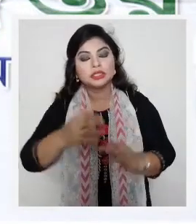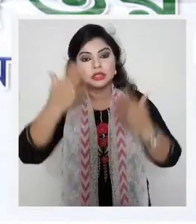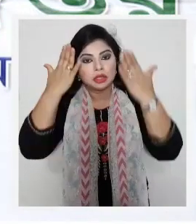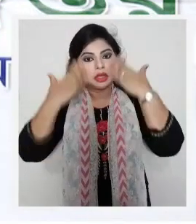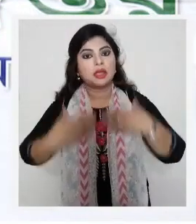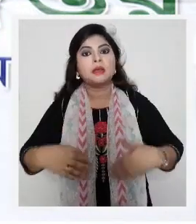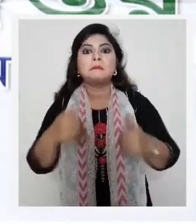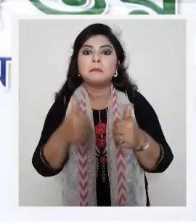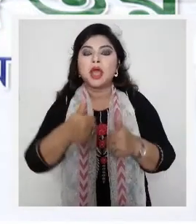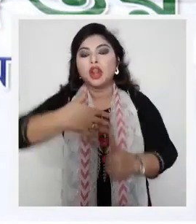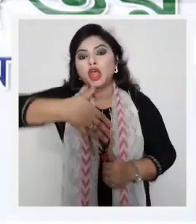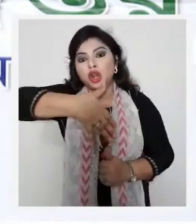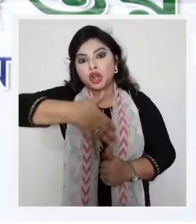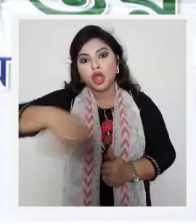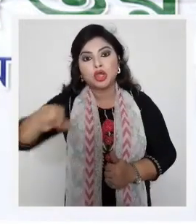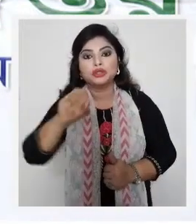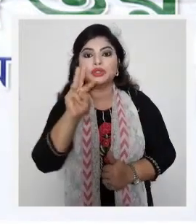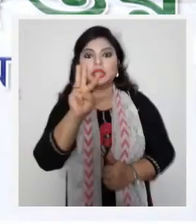87,520 জন।